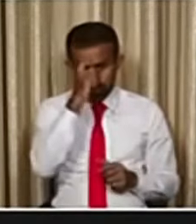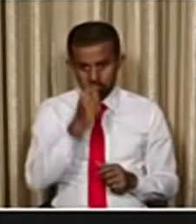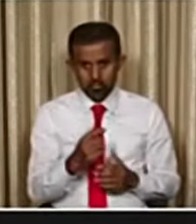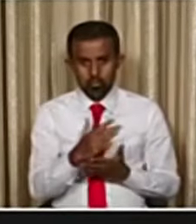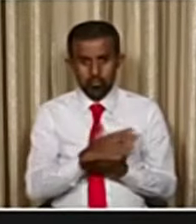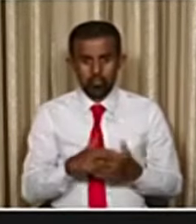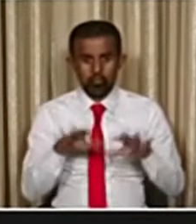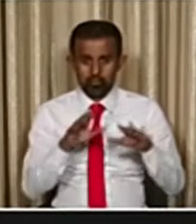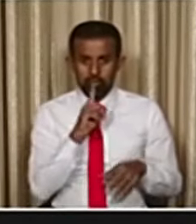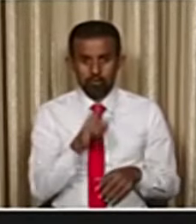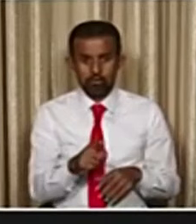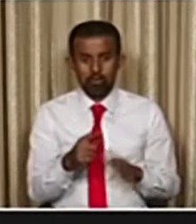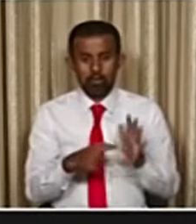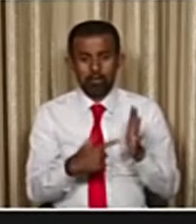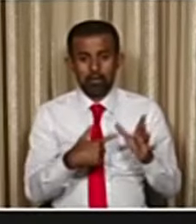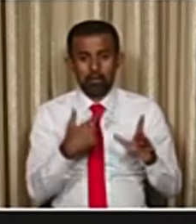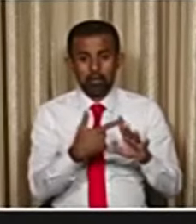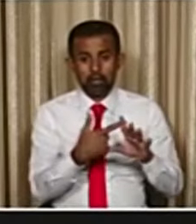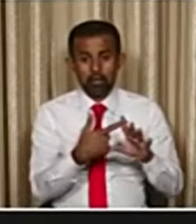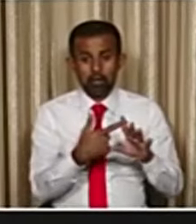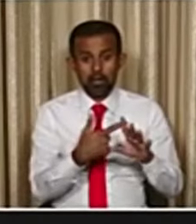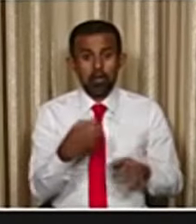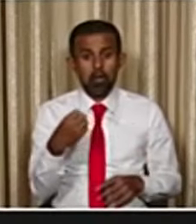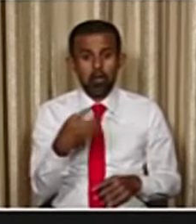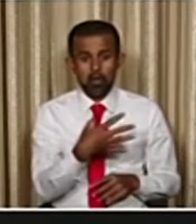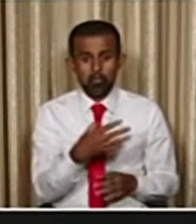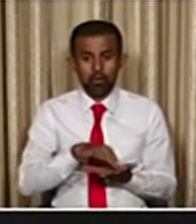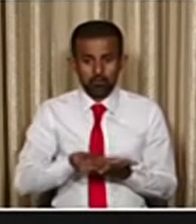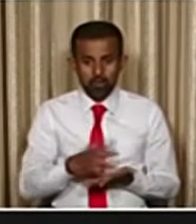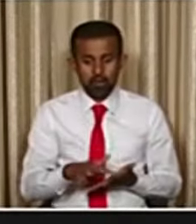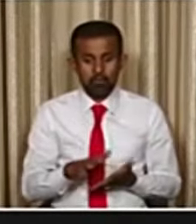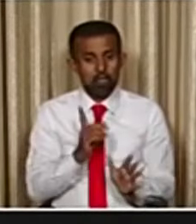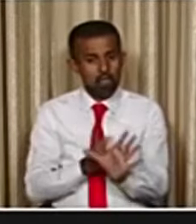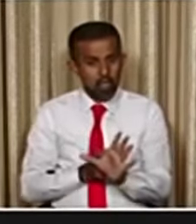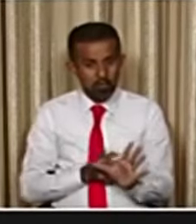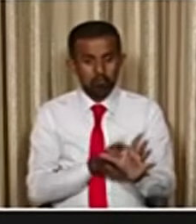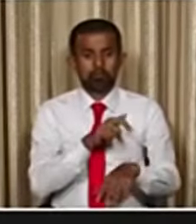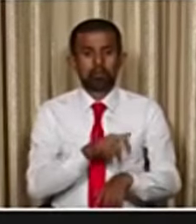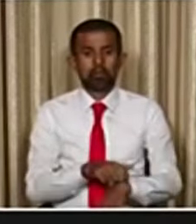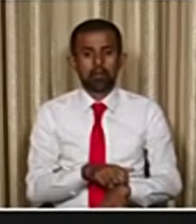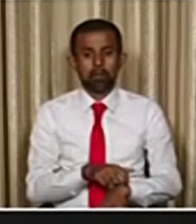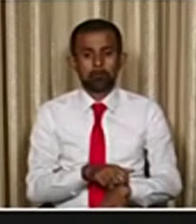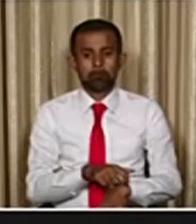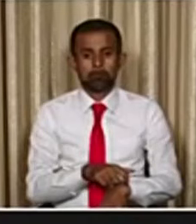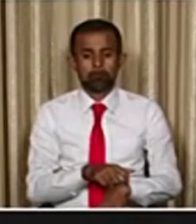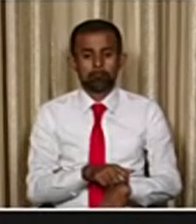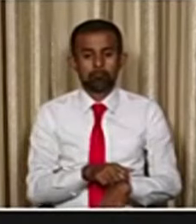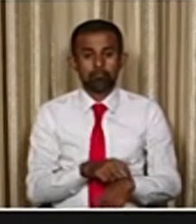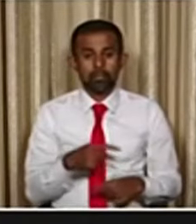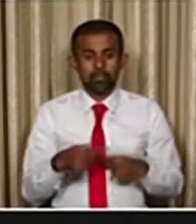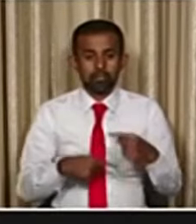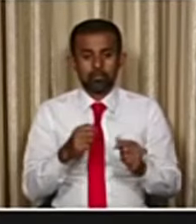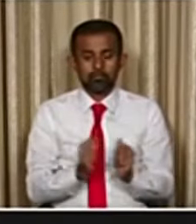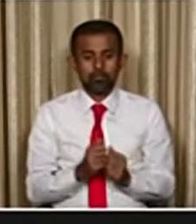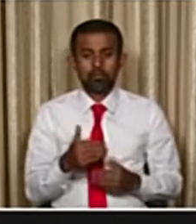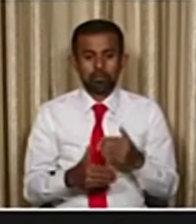ඇමතුමා වඩා විස්තරව ප්‍රකාශ කරයි. ටැක්ස් ඇයිඩෙන්ටිෆිකේෂන් නම් එක අපි අනිවාර්ය කළා සෑම වෙලාවකම මේක සාමාන්‍ය ඉදිරි